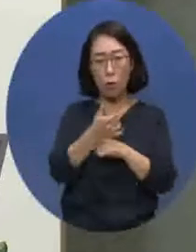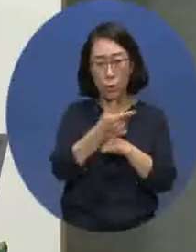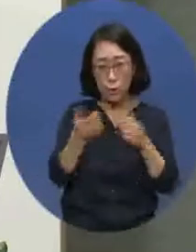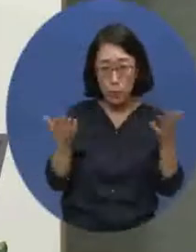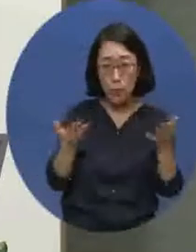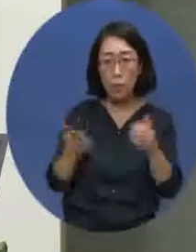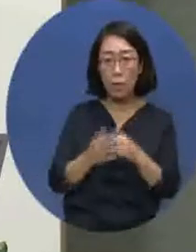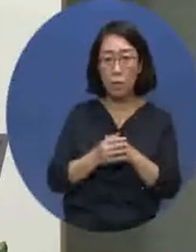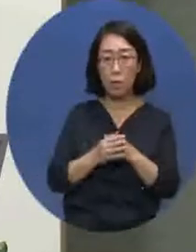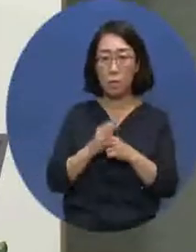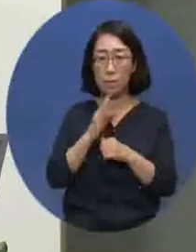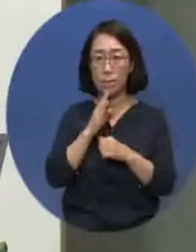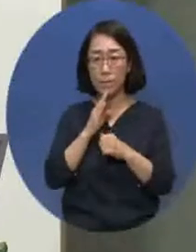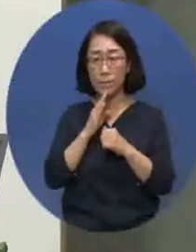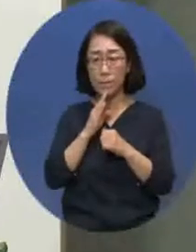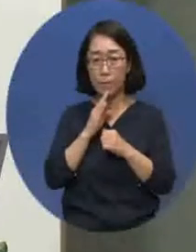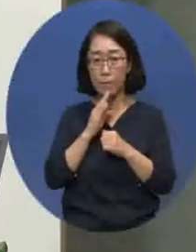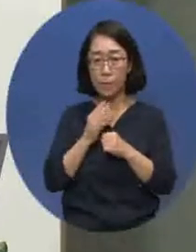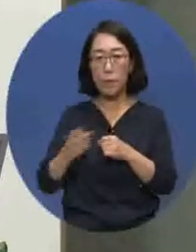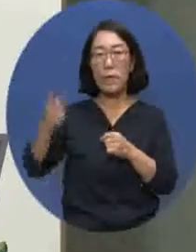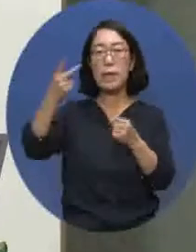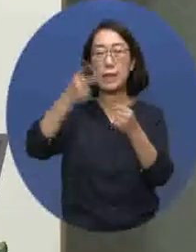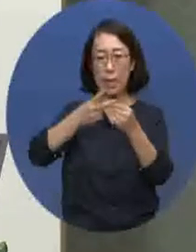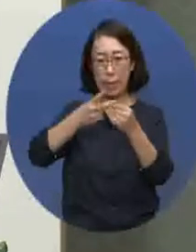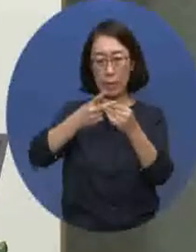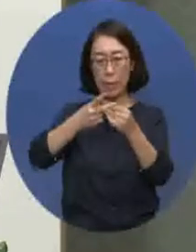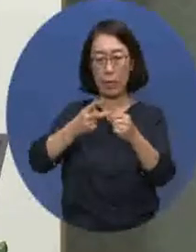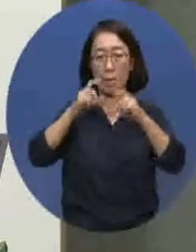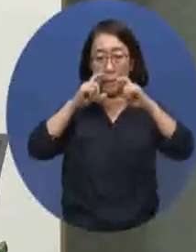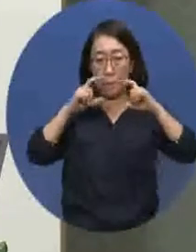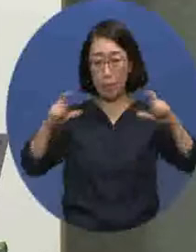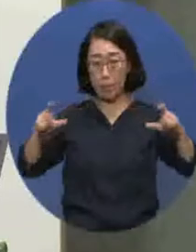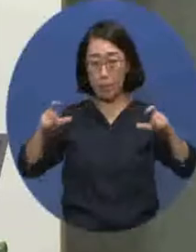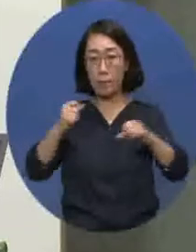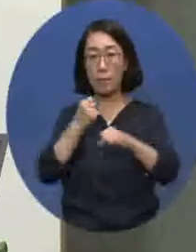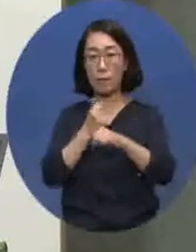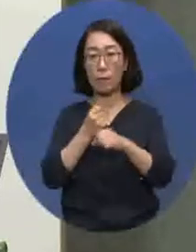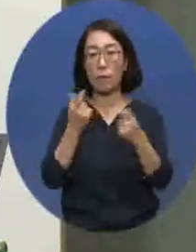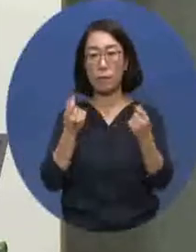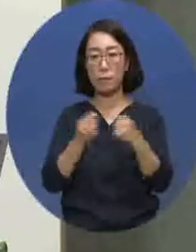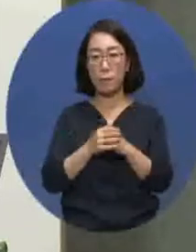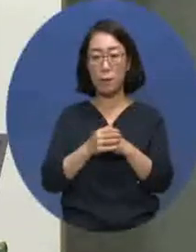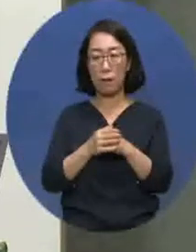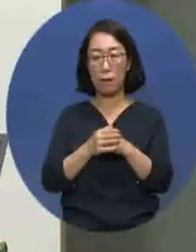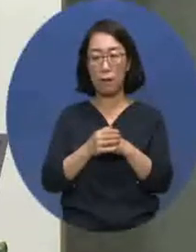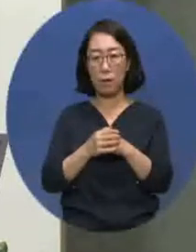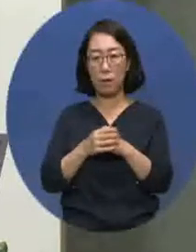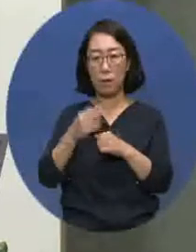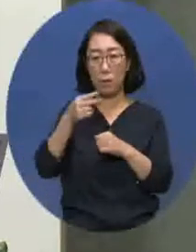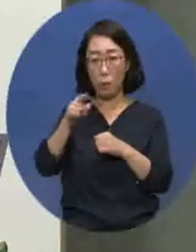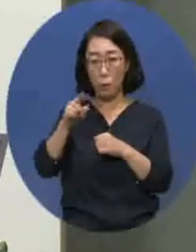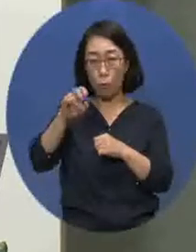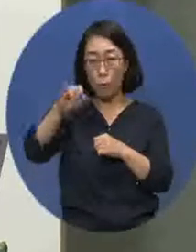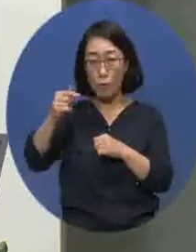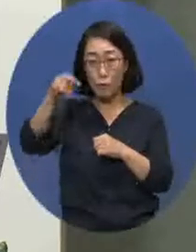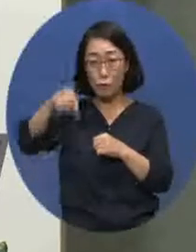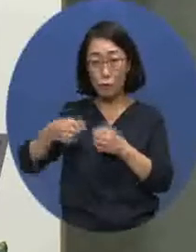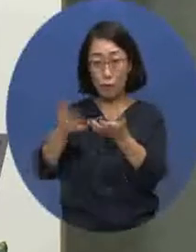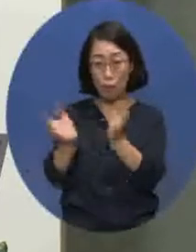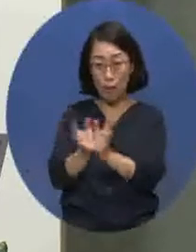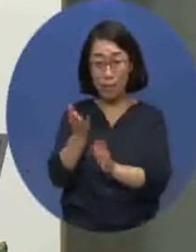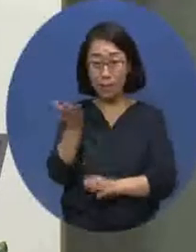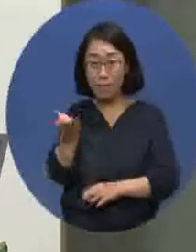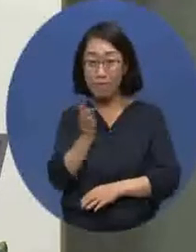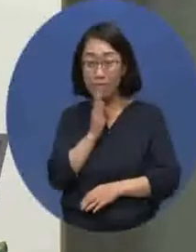해서 아마 에 2단계의 조처가 들어간 것 같기도 한데 에 더불어 민주당에서 이제